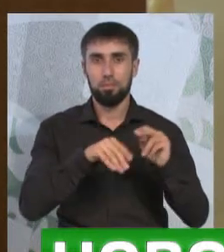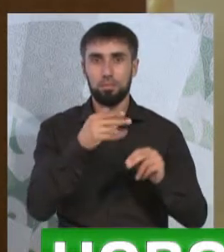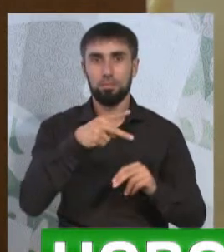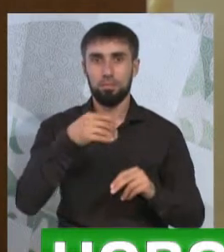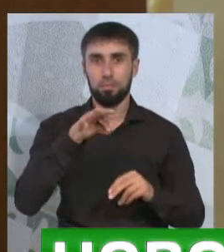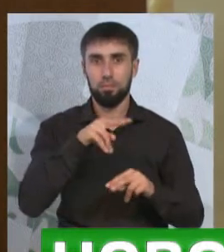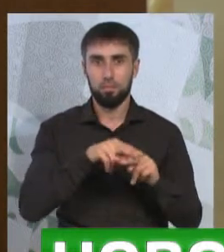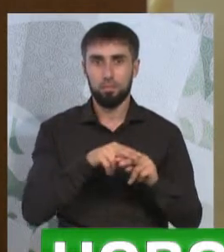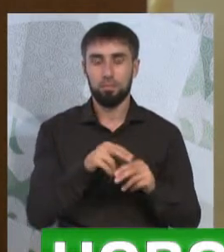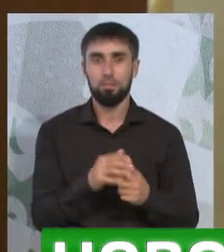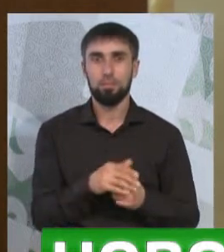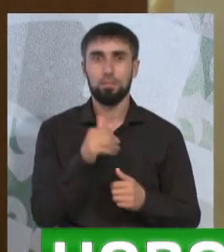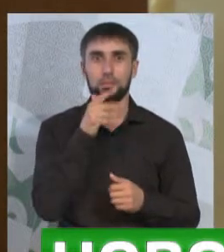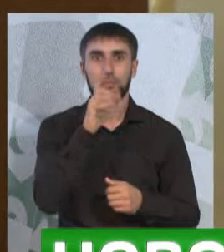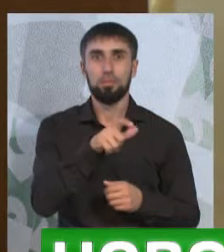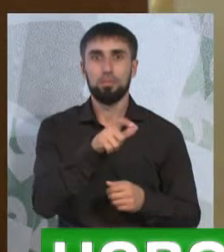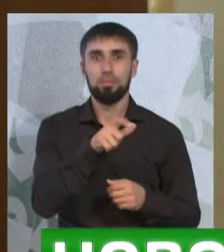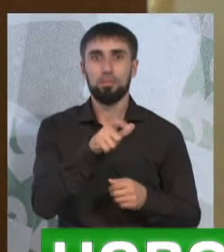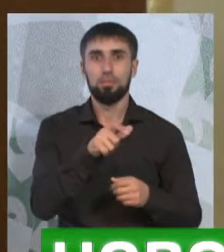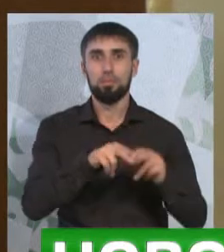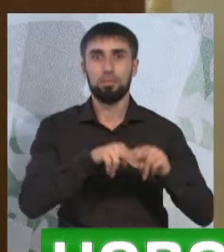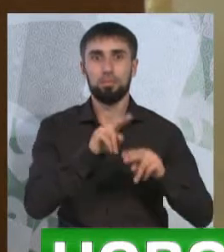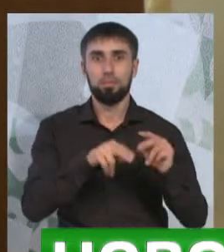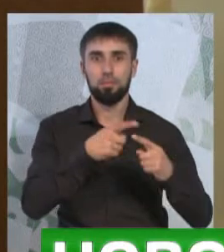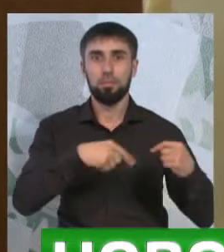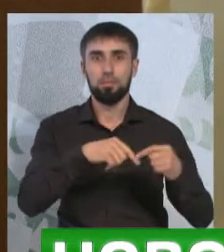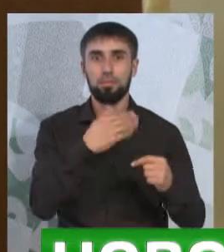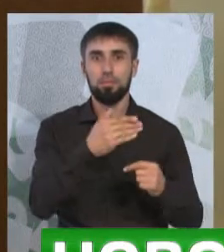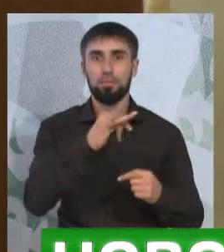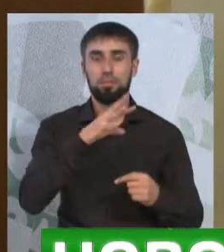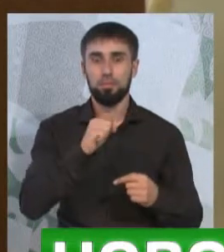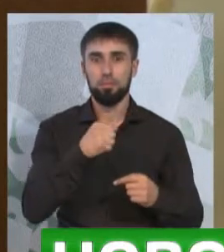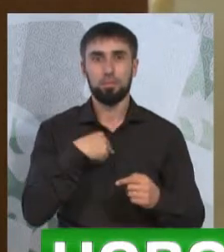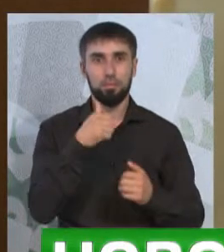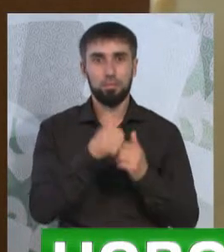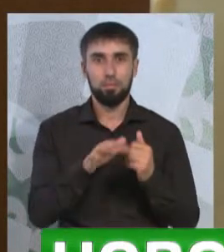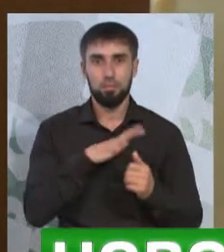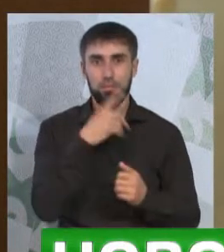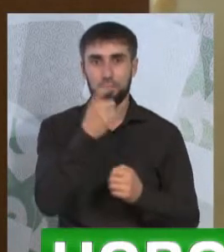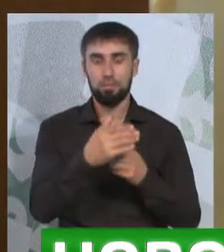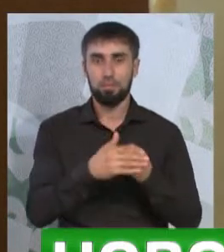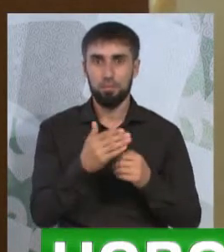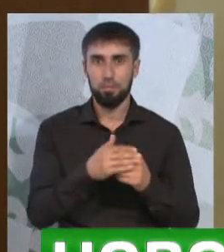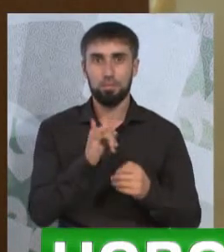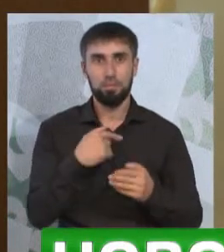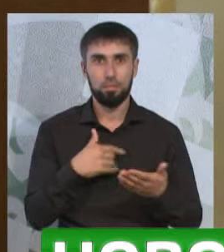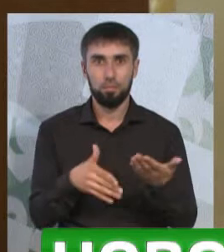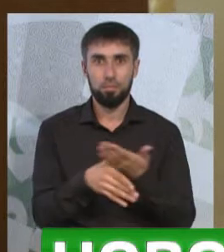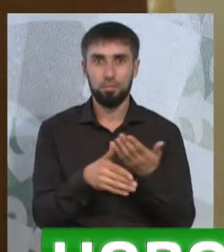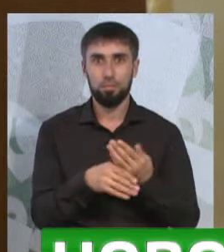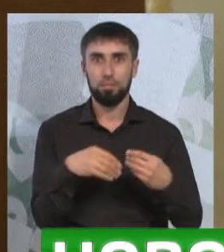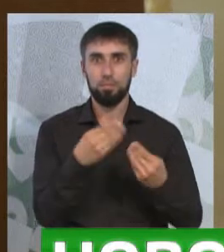на неоднократные предупреждения, постоянную работу совместную, мы предлагали подрядчику помощь